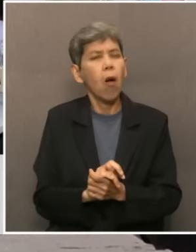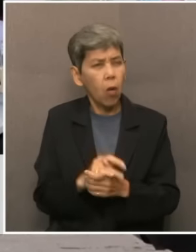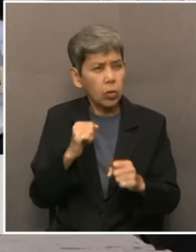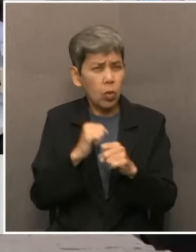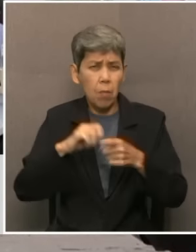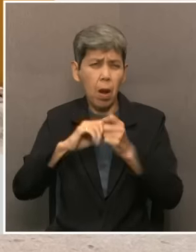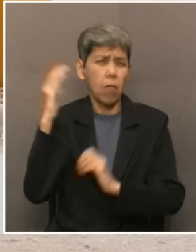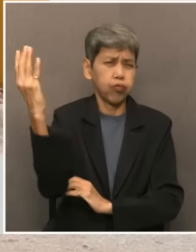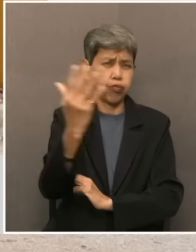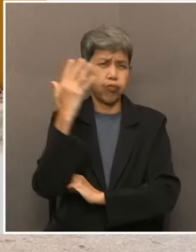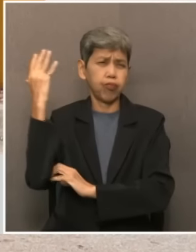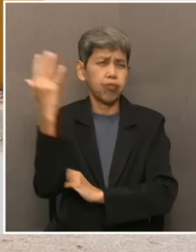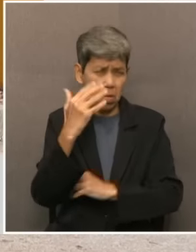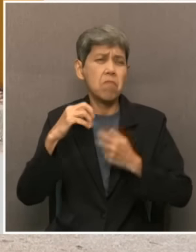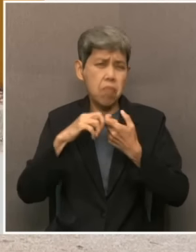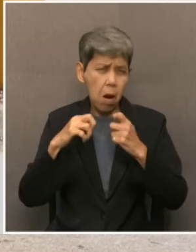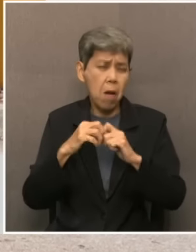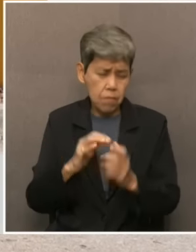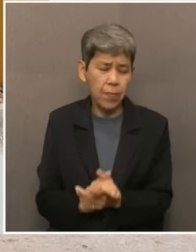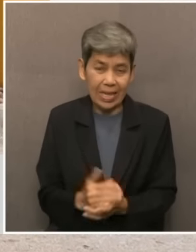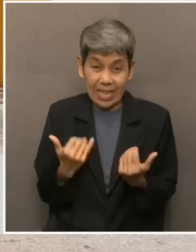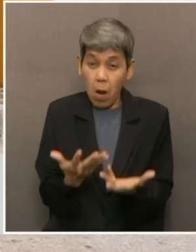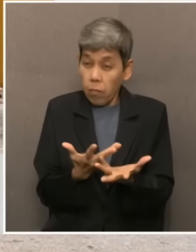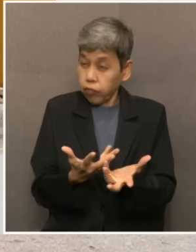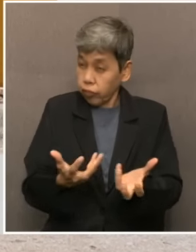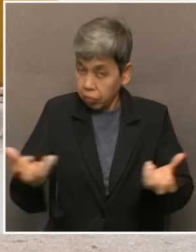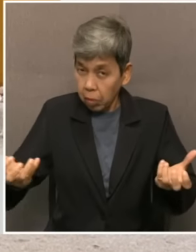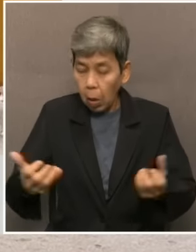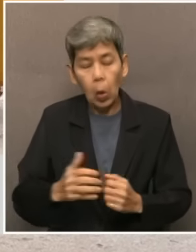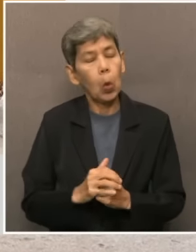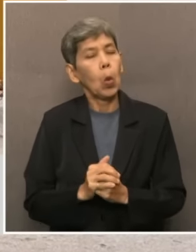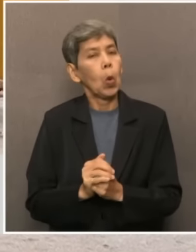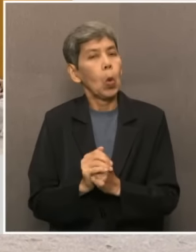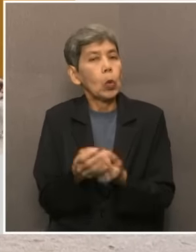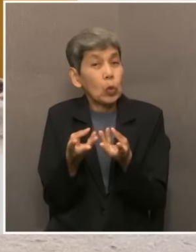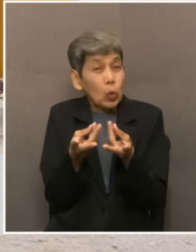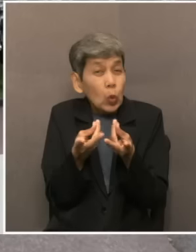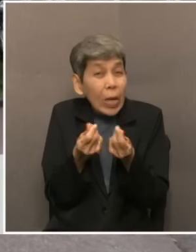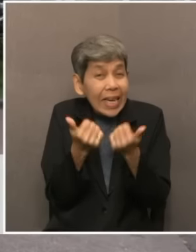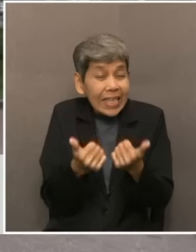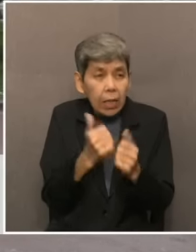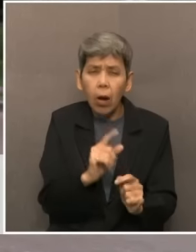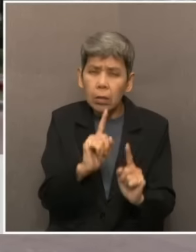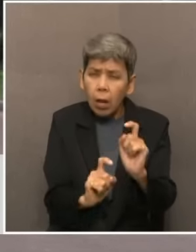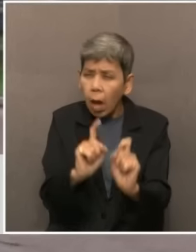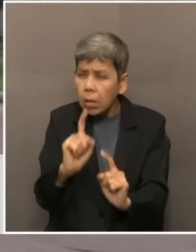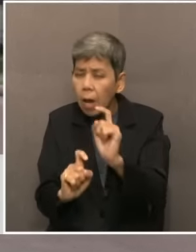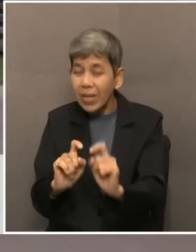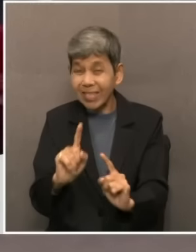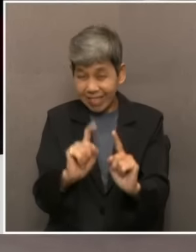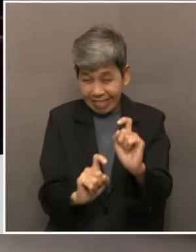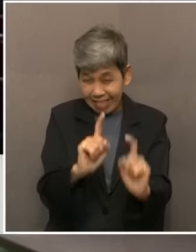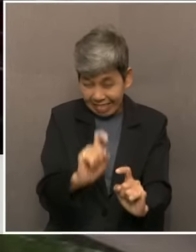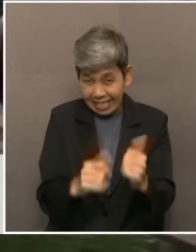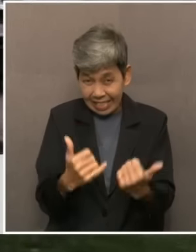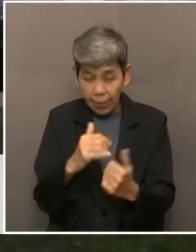าก Hurricane Burils ทผ่านพนไปด้วยครันความเสยหายหนึ่งที่นากรบนใจกคือตัวเลขของผู้เสียชีวตครับยอดผู้เสยชีวต